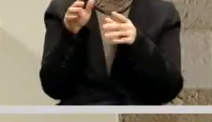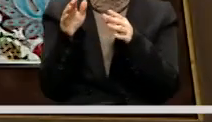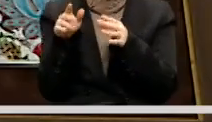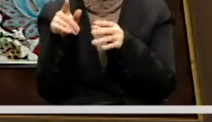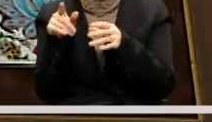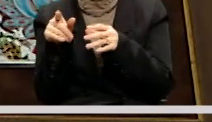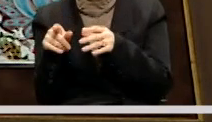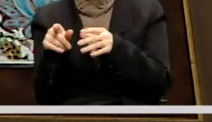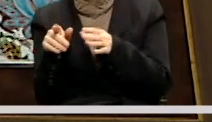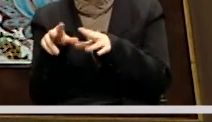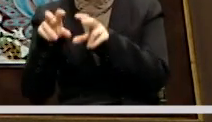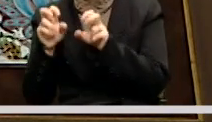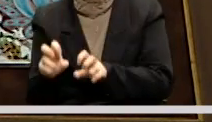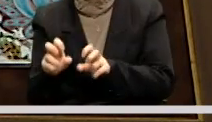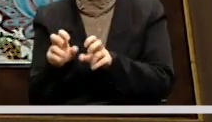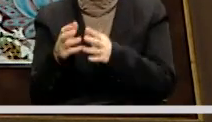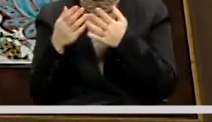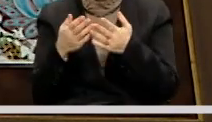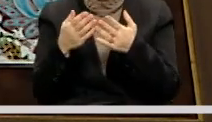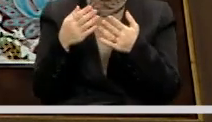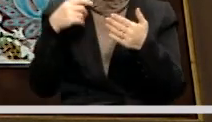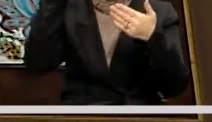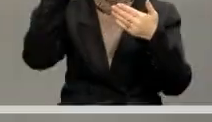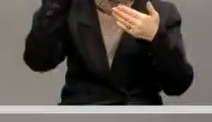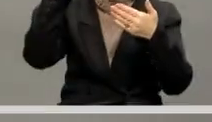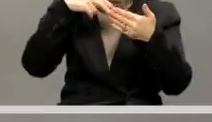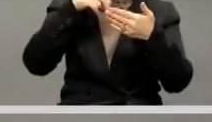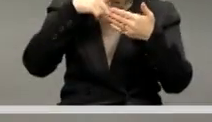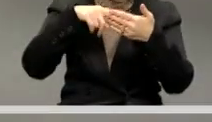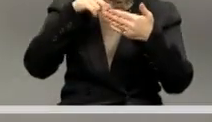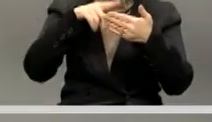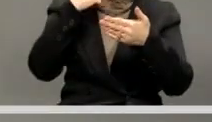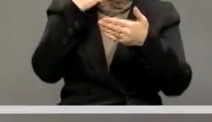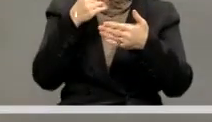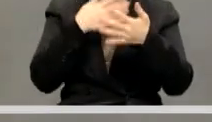hareketsiz tabletlerden çizgi filmler izlemelerine bir bakın. Bununla beraber